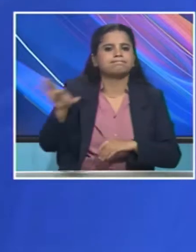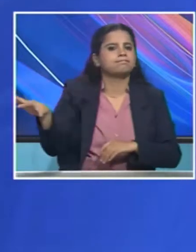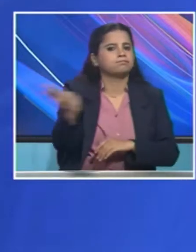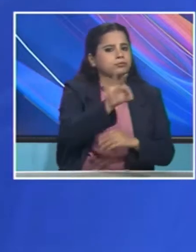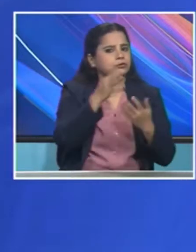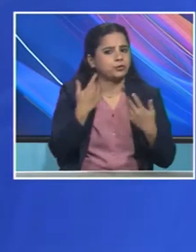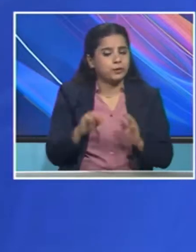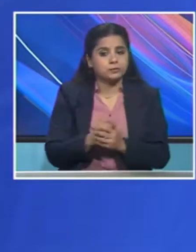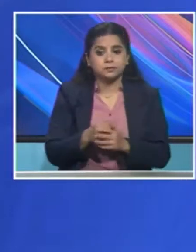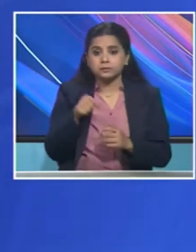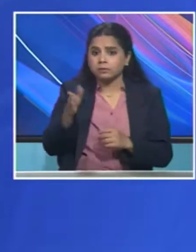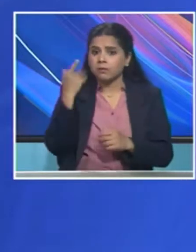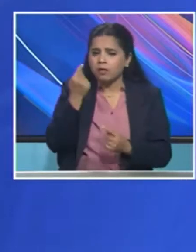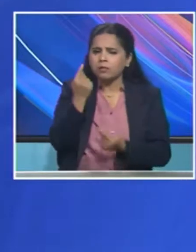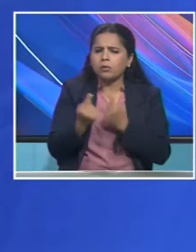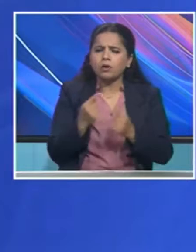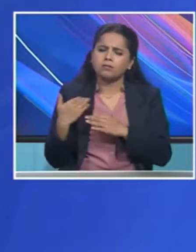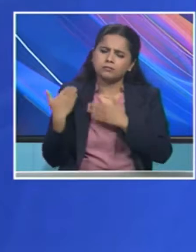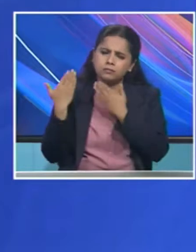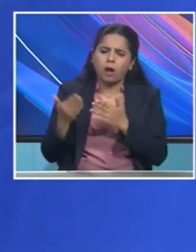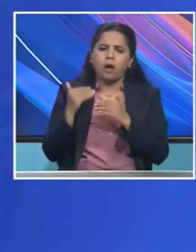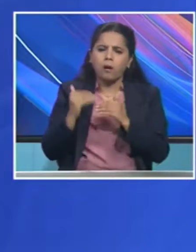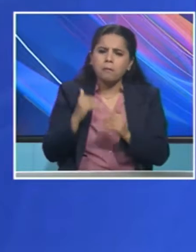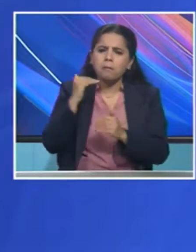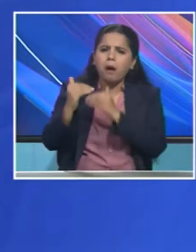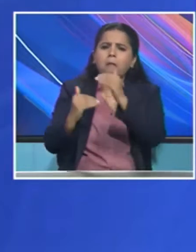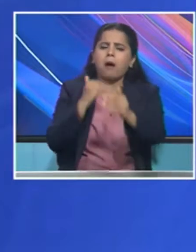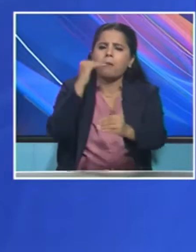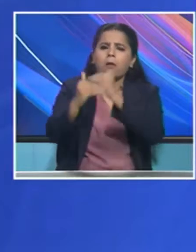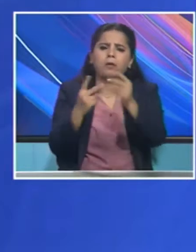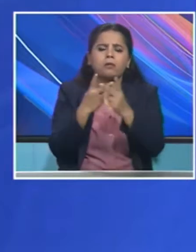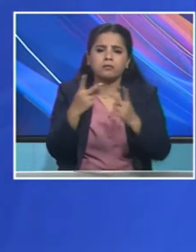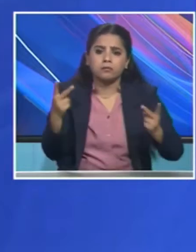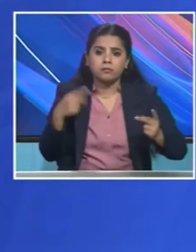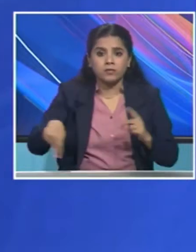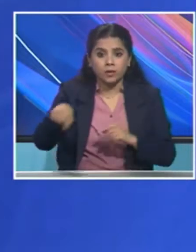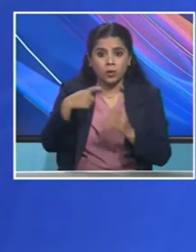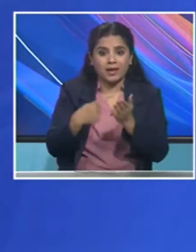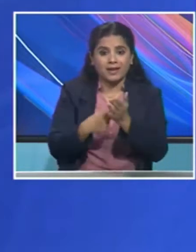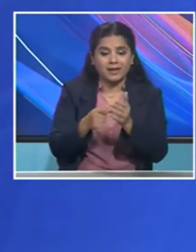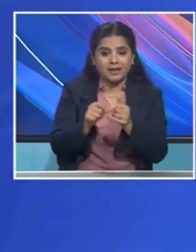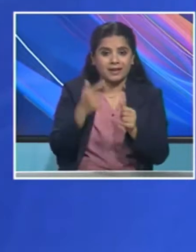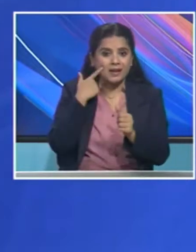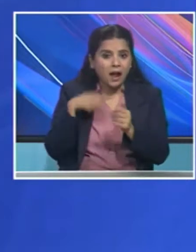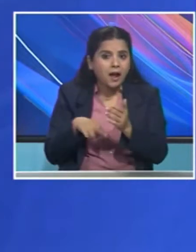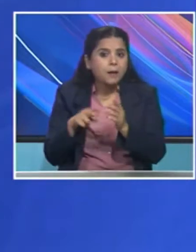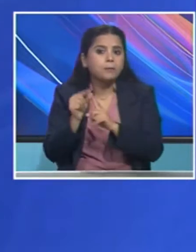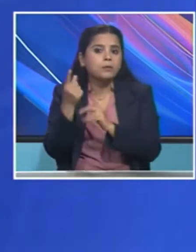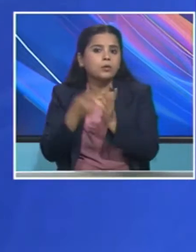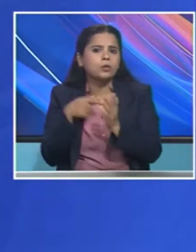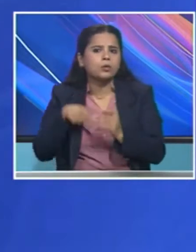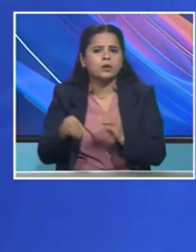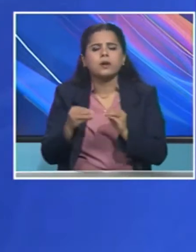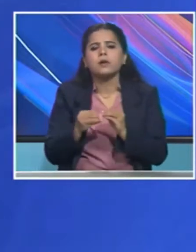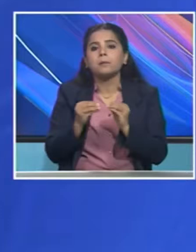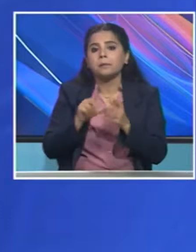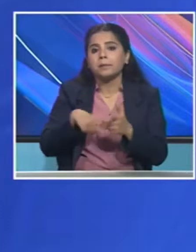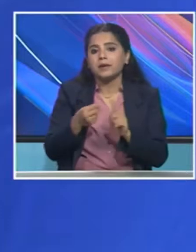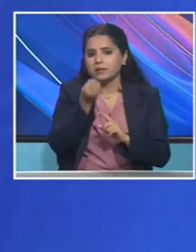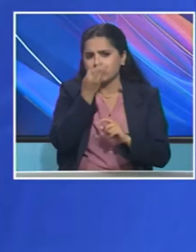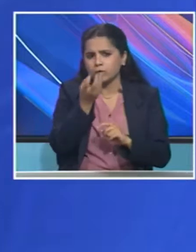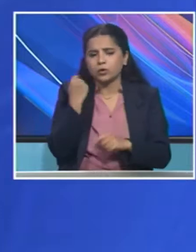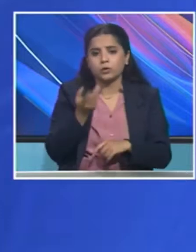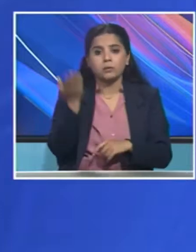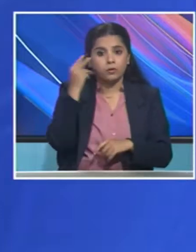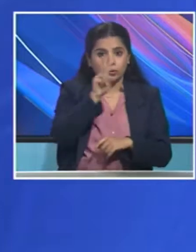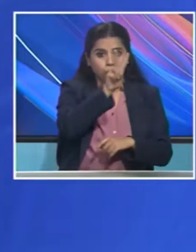उसके बाद वे राजनीति में लगातार आगे बढ़ती चली गईं और रायरंगपुर विधानसभा सीट से बीजेपी की टिकट पर 2 बार साल